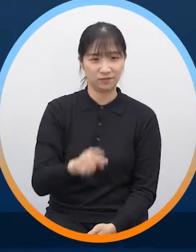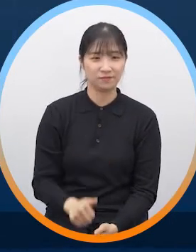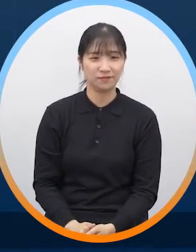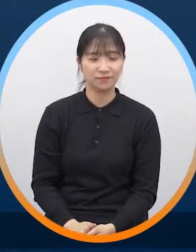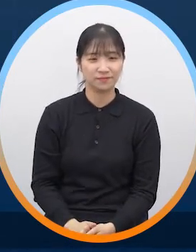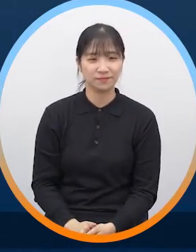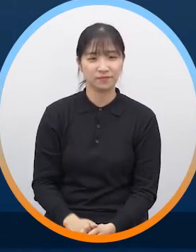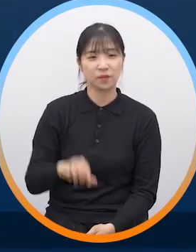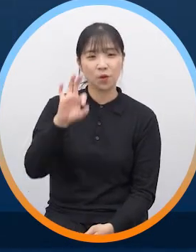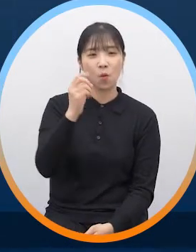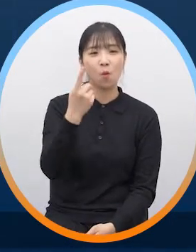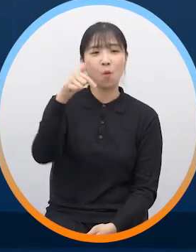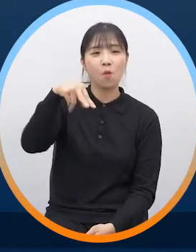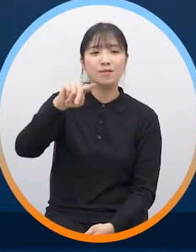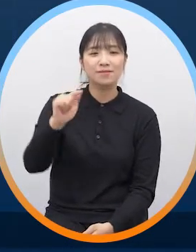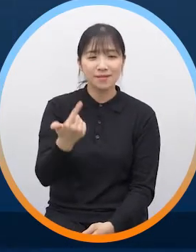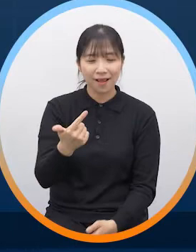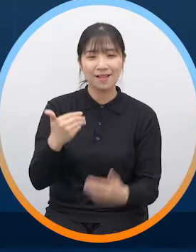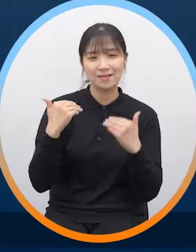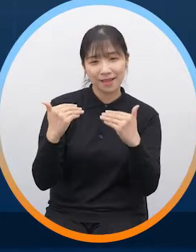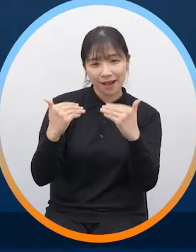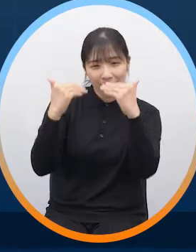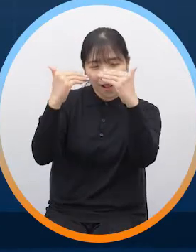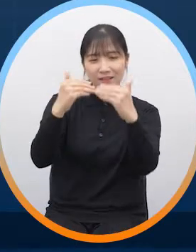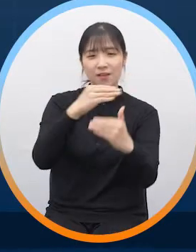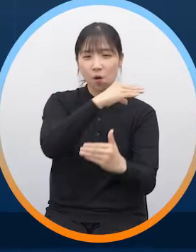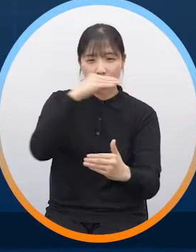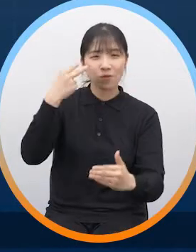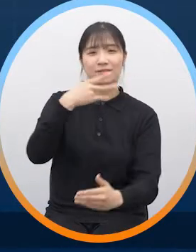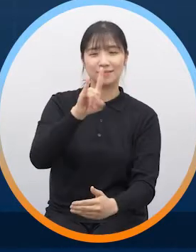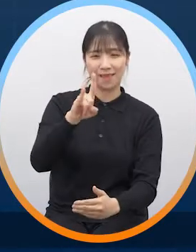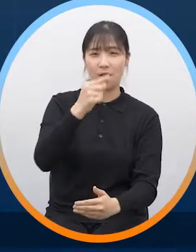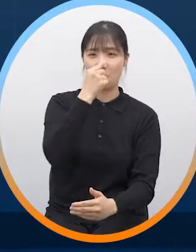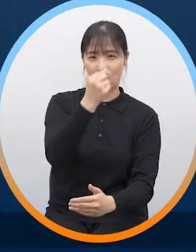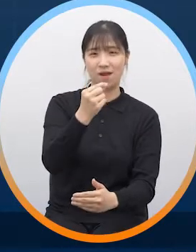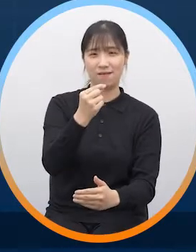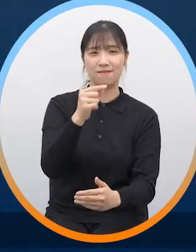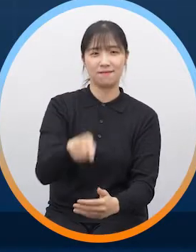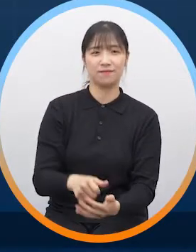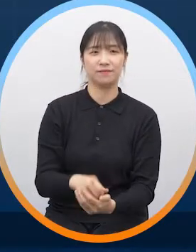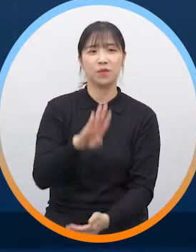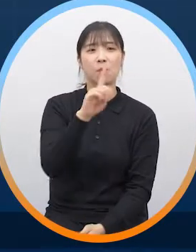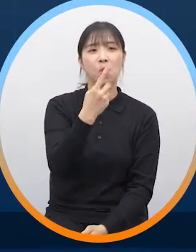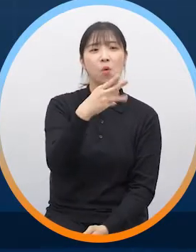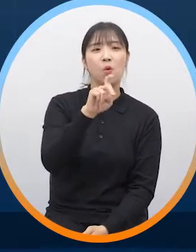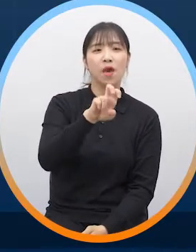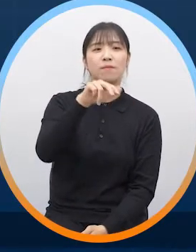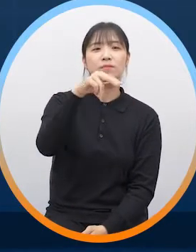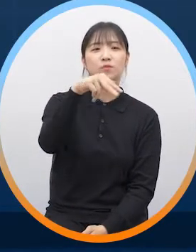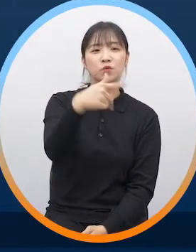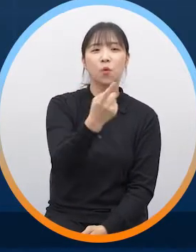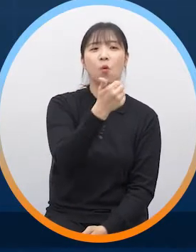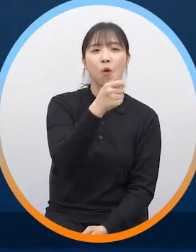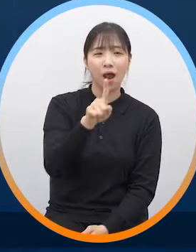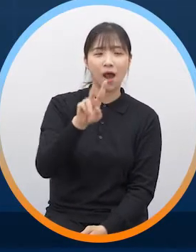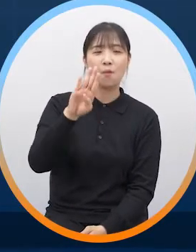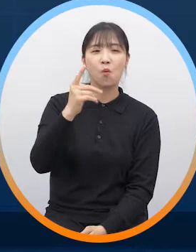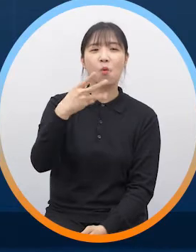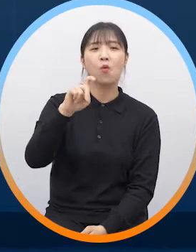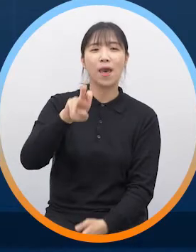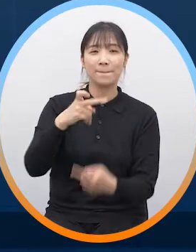죽입니다. 옥산에서 자라나는 고든 대 화살촉. 그 다음에 보람조화.